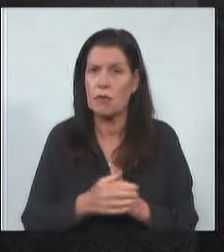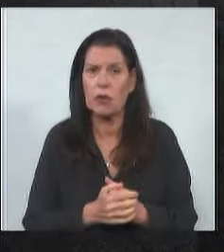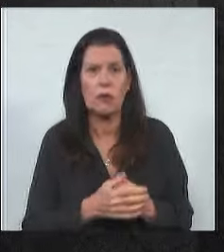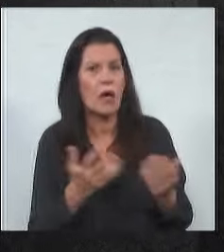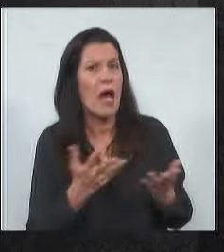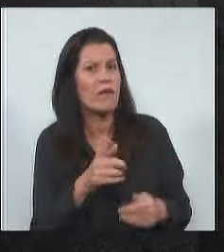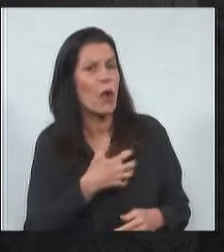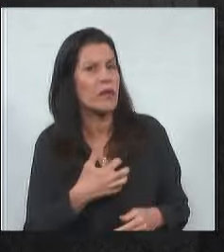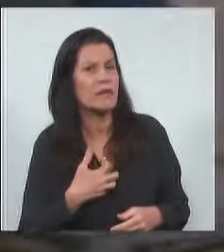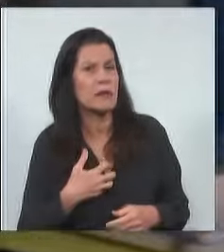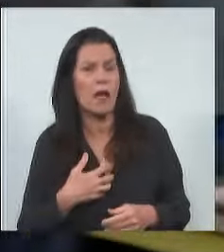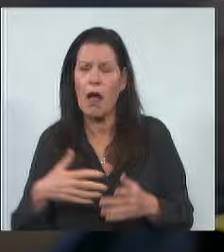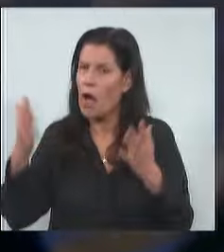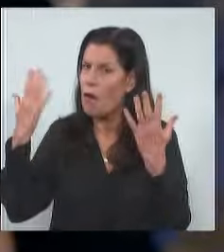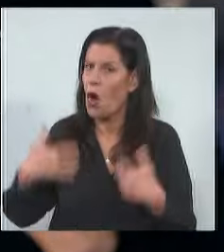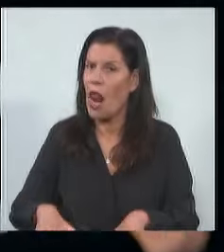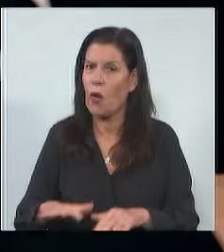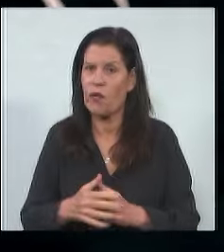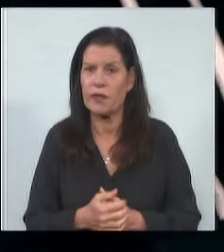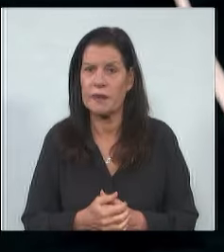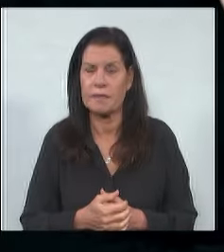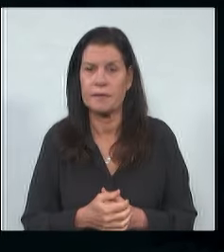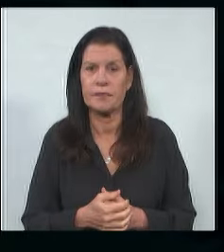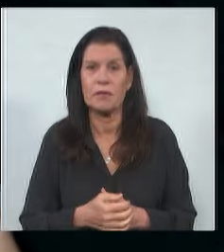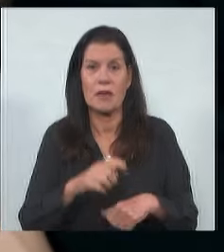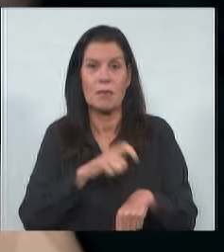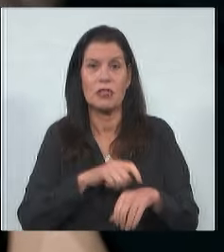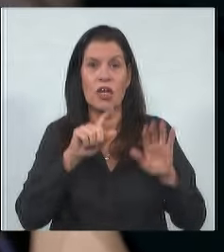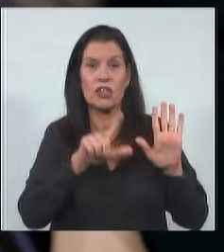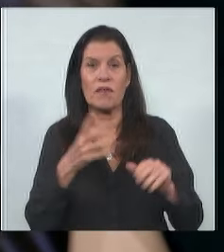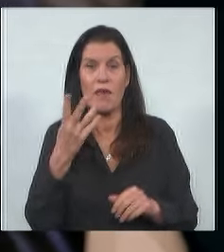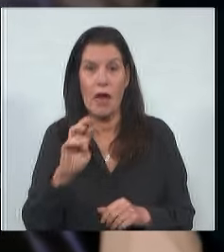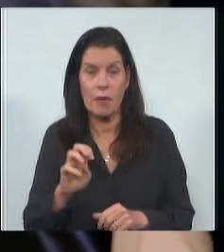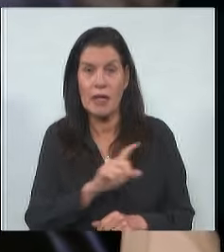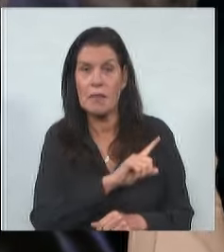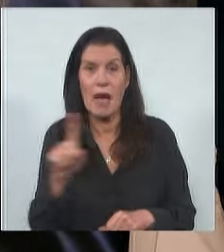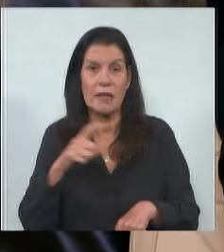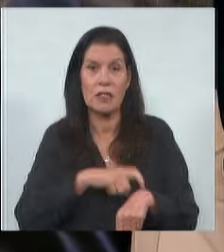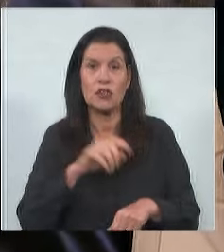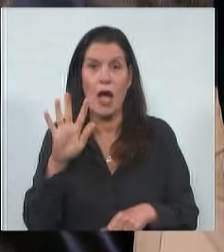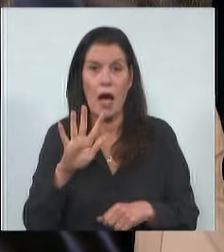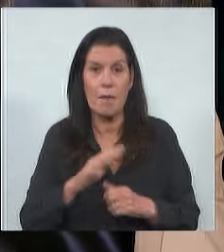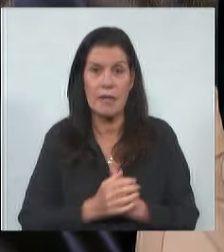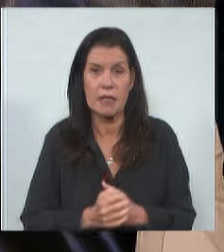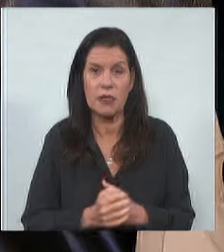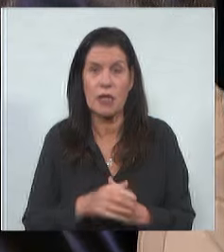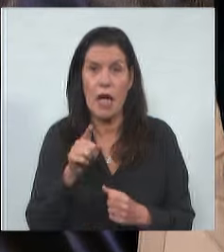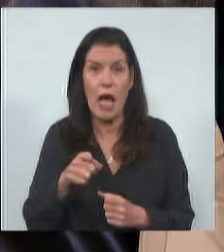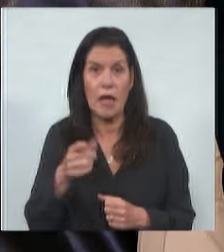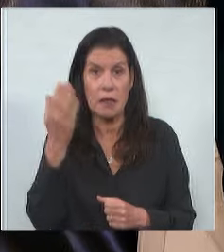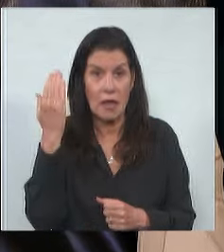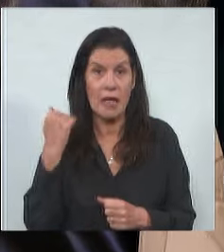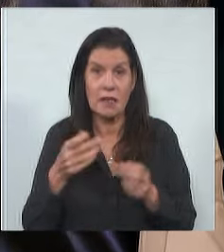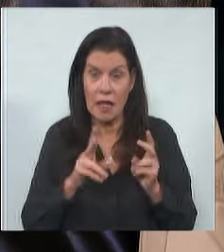איפה נפצע? איפה נפצע בכל הגוף. העניין הזה שמשעה 7:40 עד השעה 5, כן. החלת להיות בירושלים. נכון. החלת